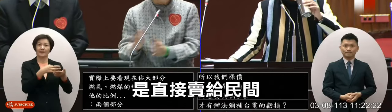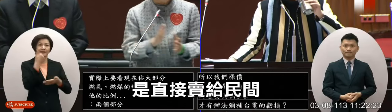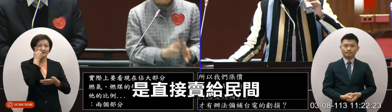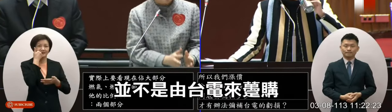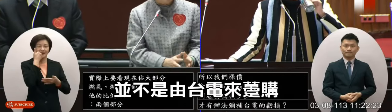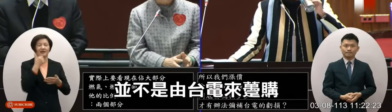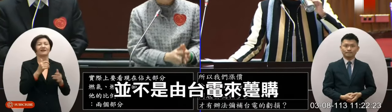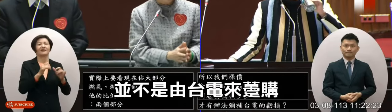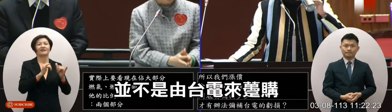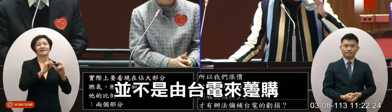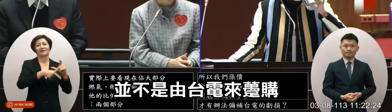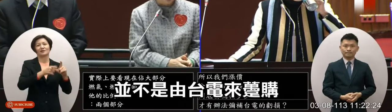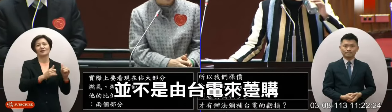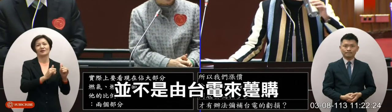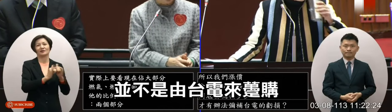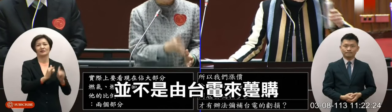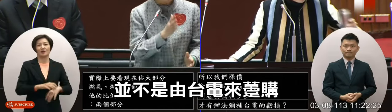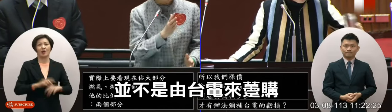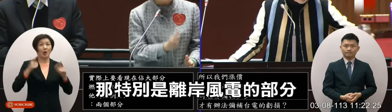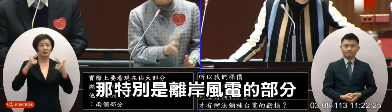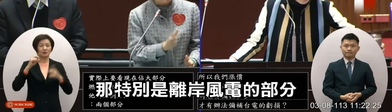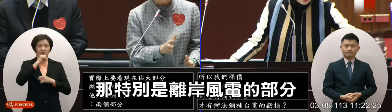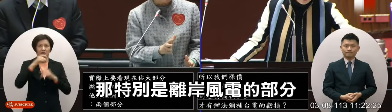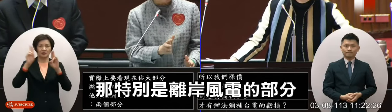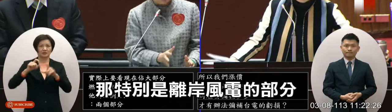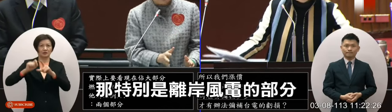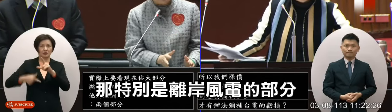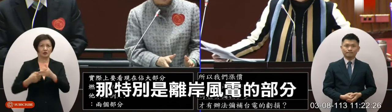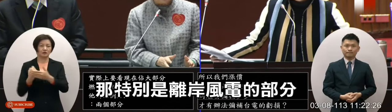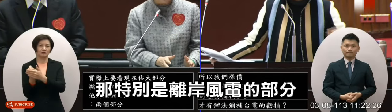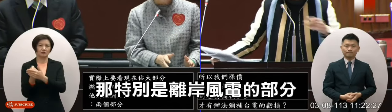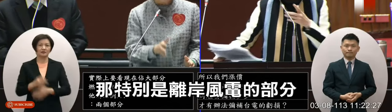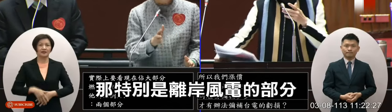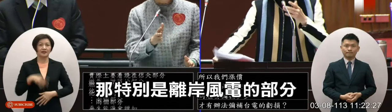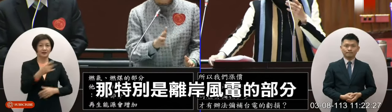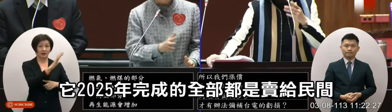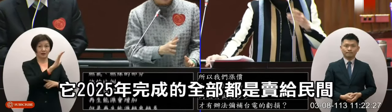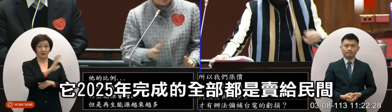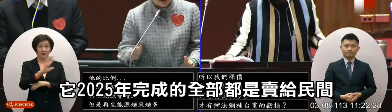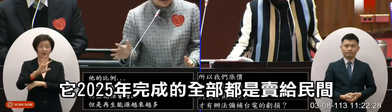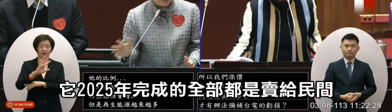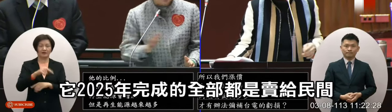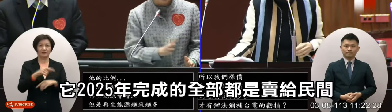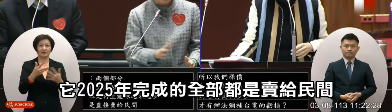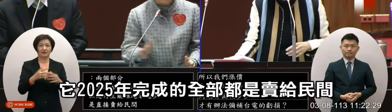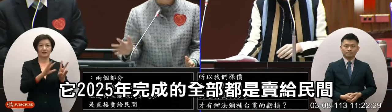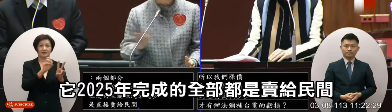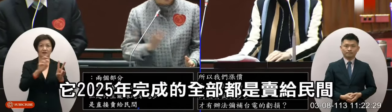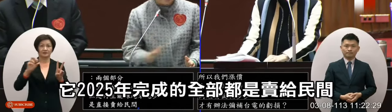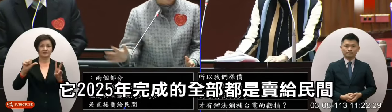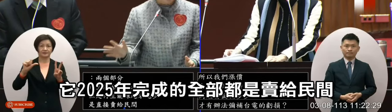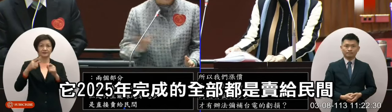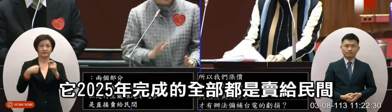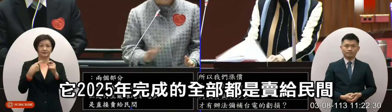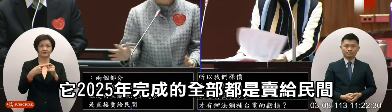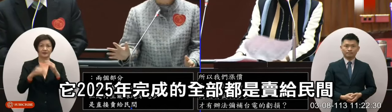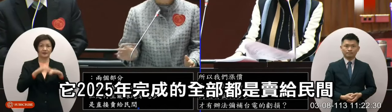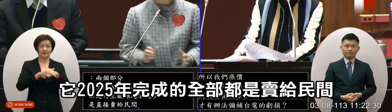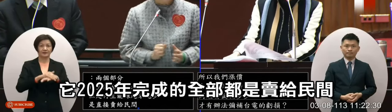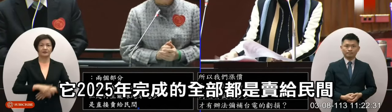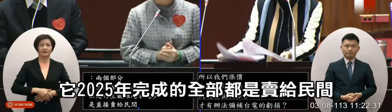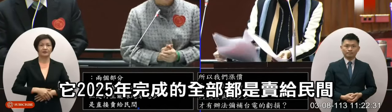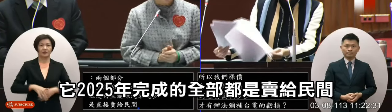民间并不是由台电来趸购。那特别是离岸风电的部分，它2025年完成的全